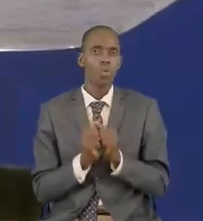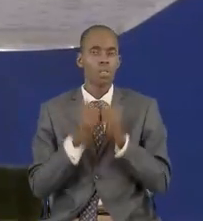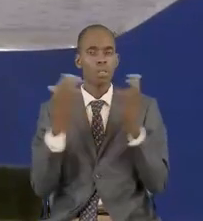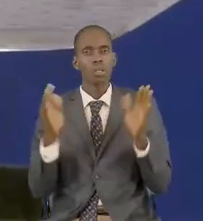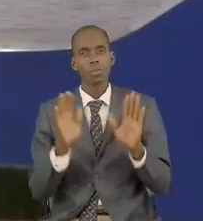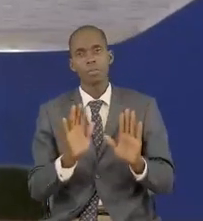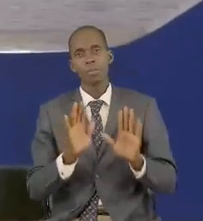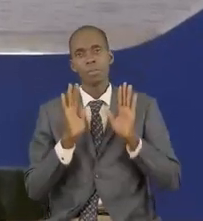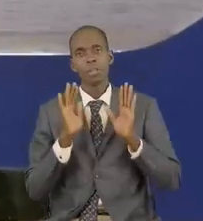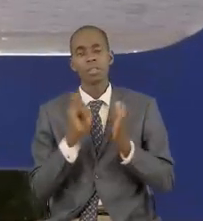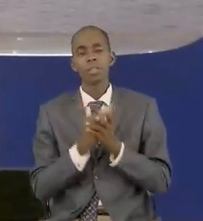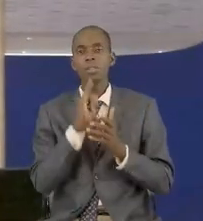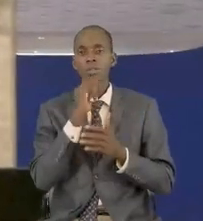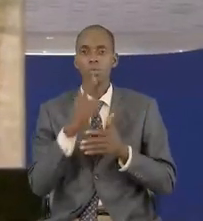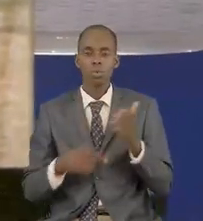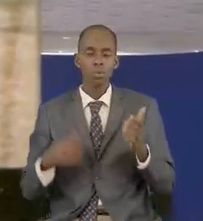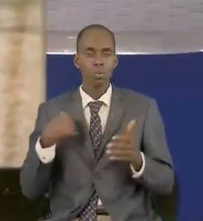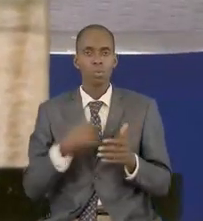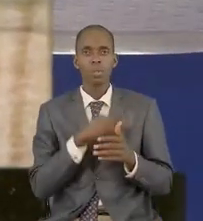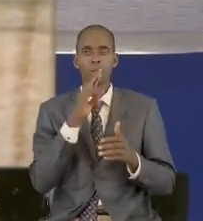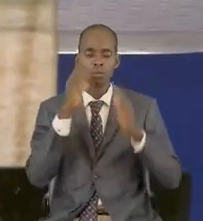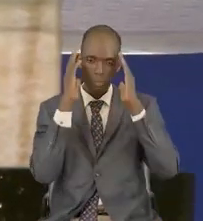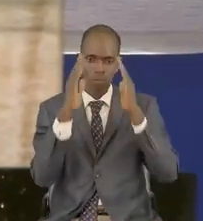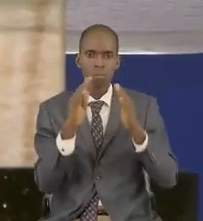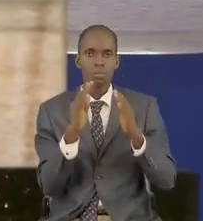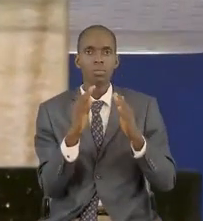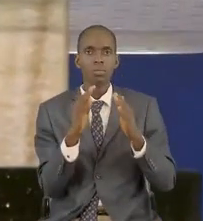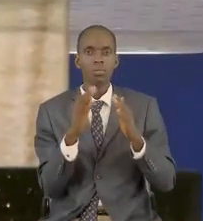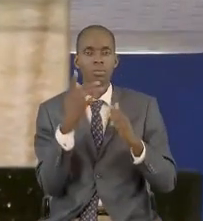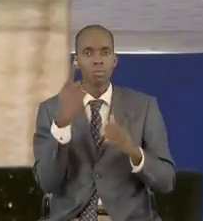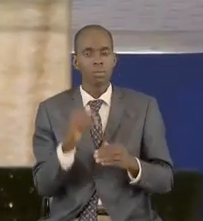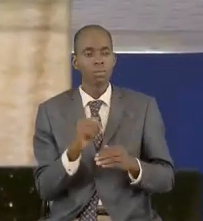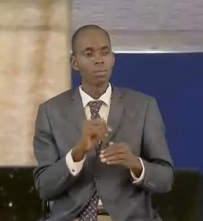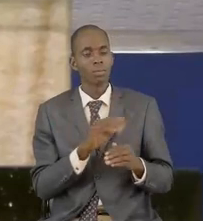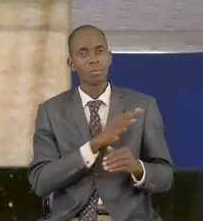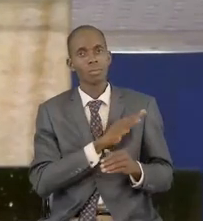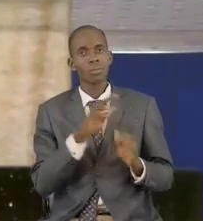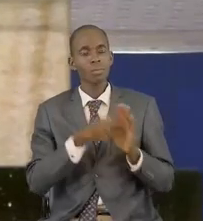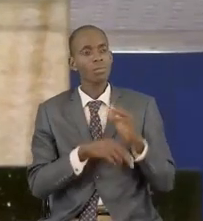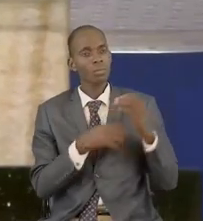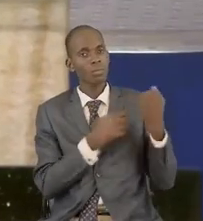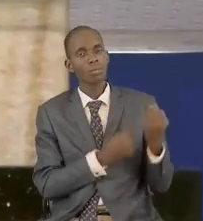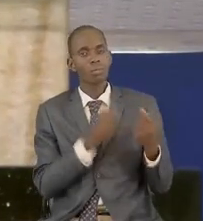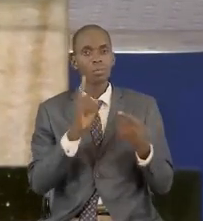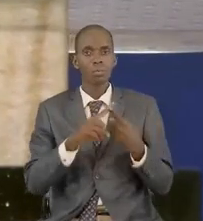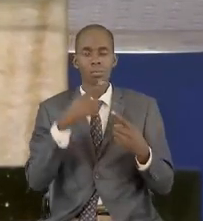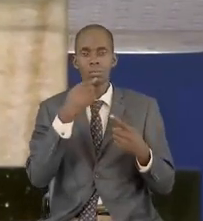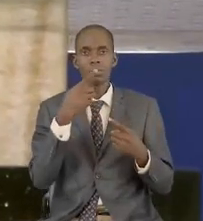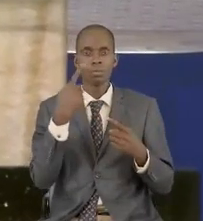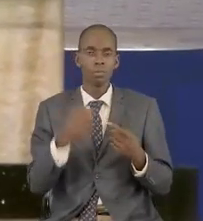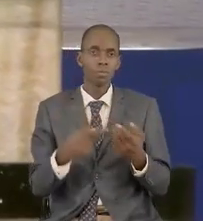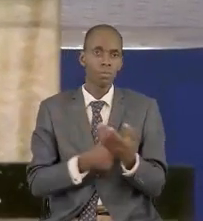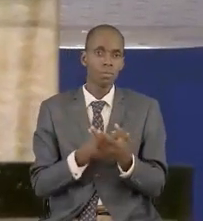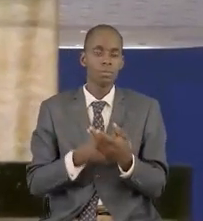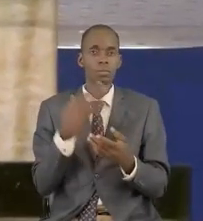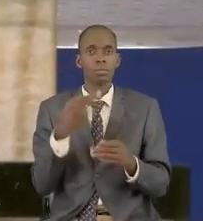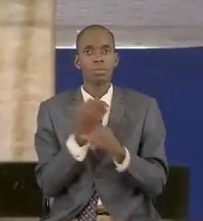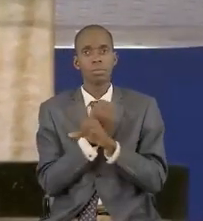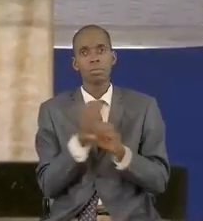c'est pourquoi nous focalisons notre audace pour déclarer l'évangile du salut la parole du